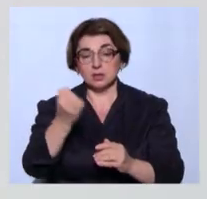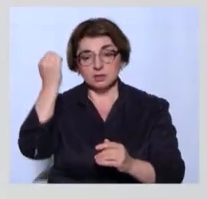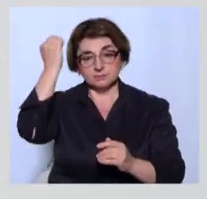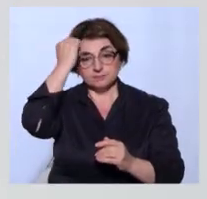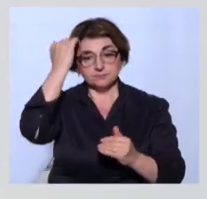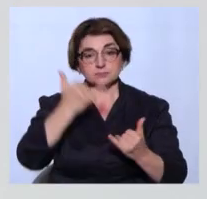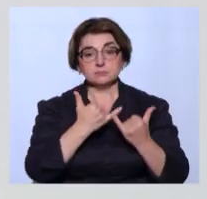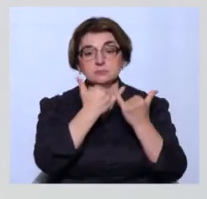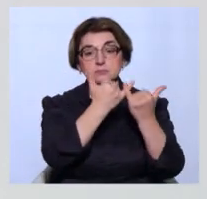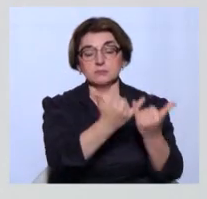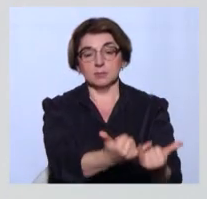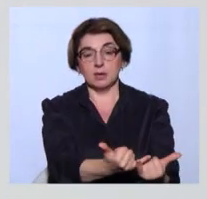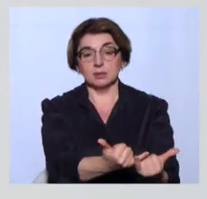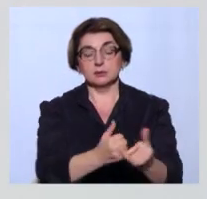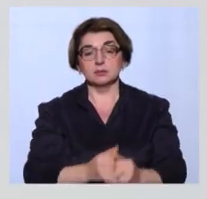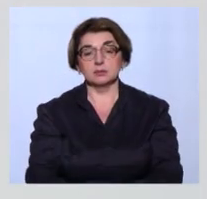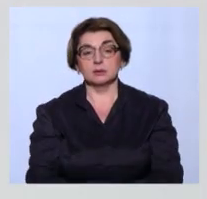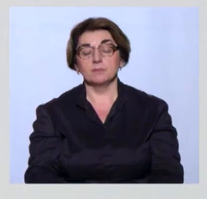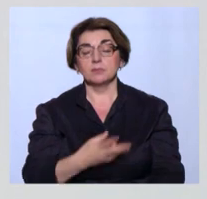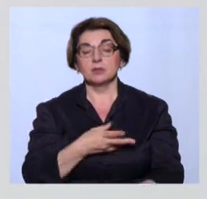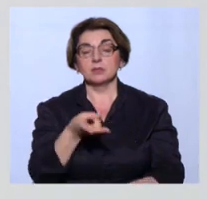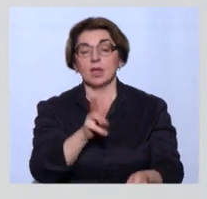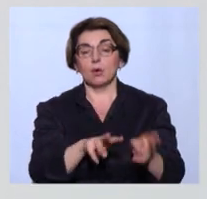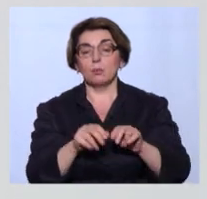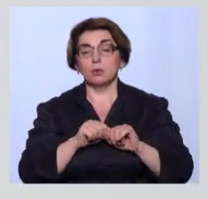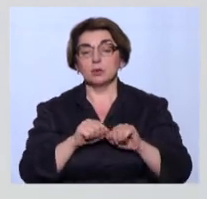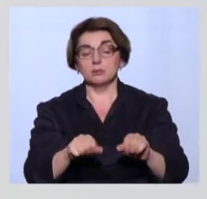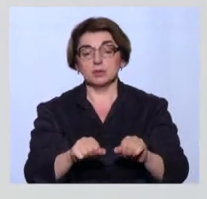მემორიალთან და პატივს ვიაგებენ დაღუპულ გმირებს.